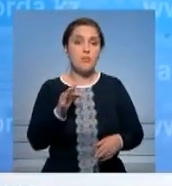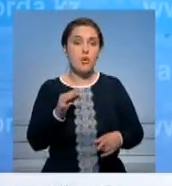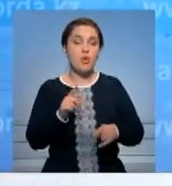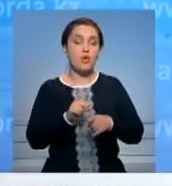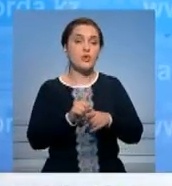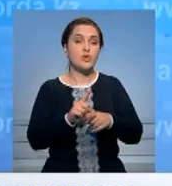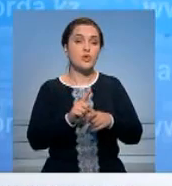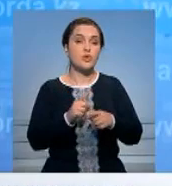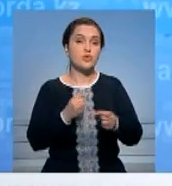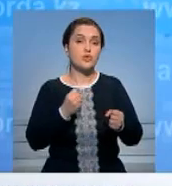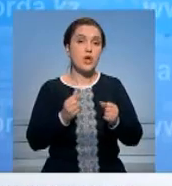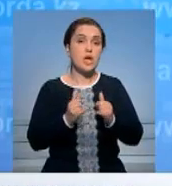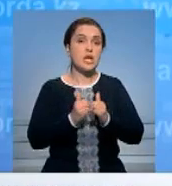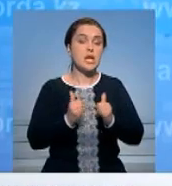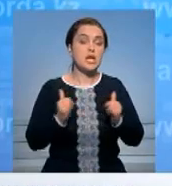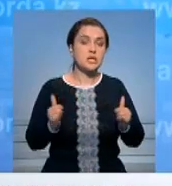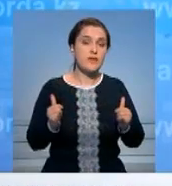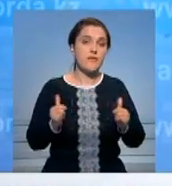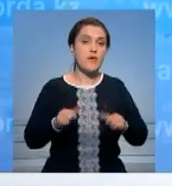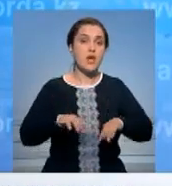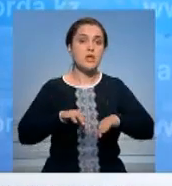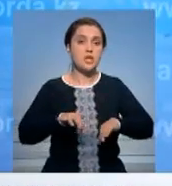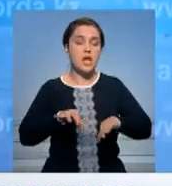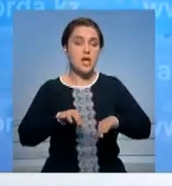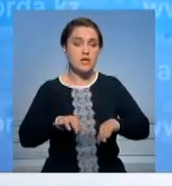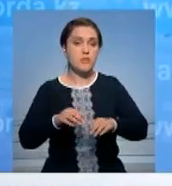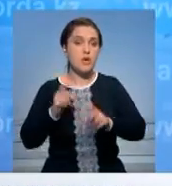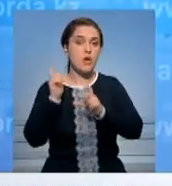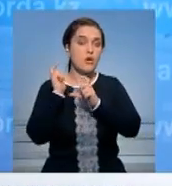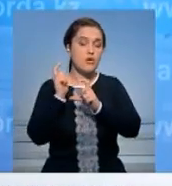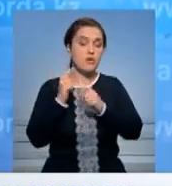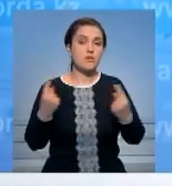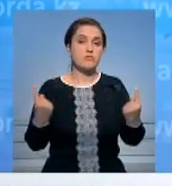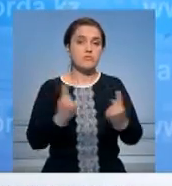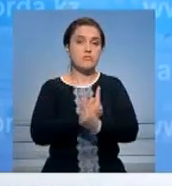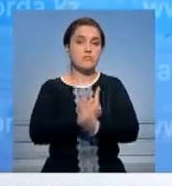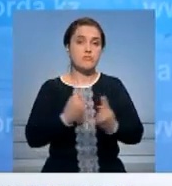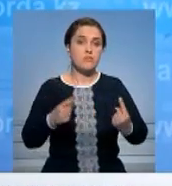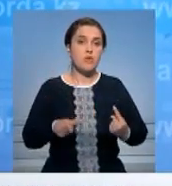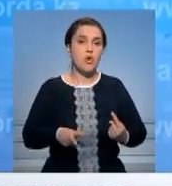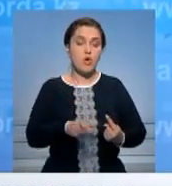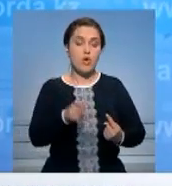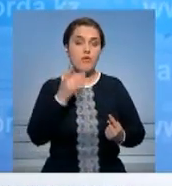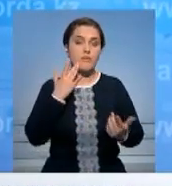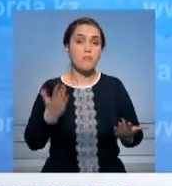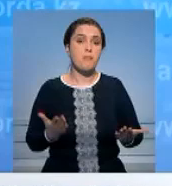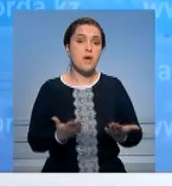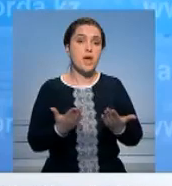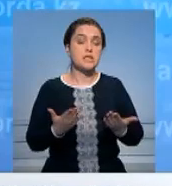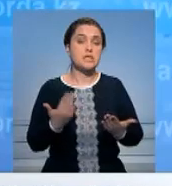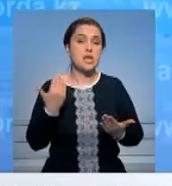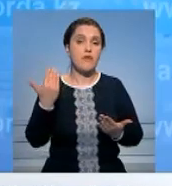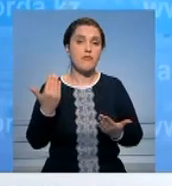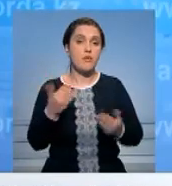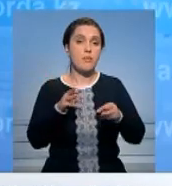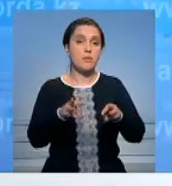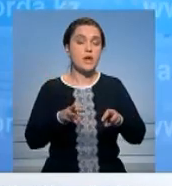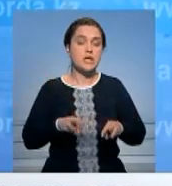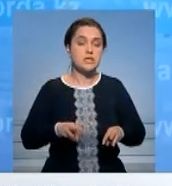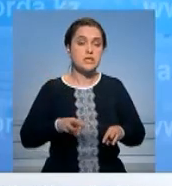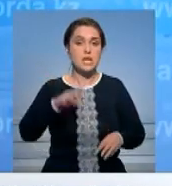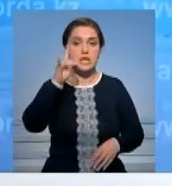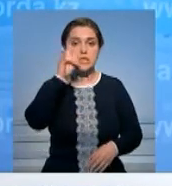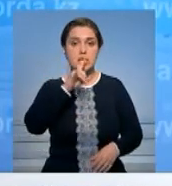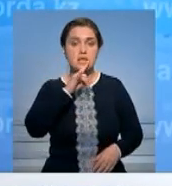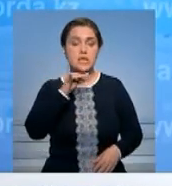устойчивому развитию транспортно-транзитных коридоров были поддержаны со стороны правительством Казахстана,